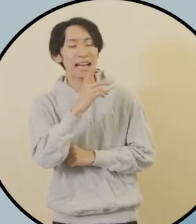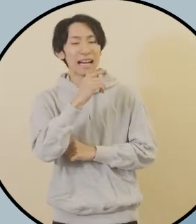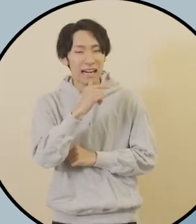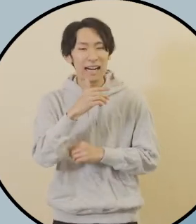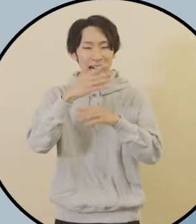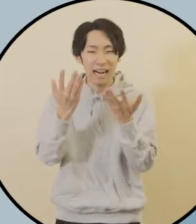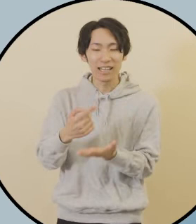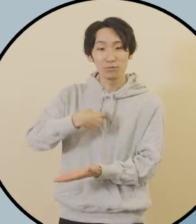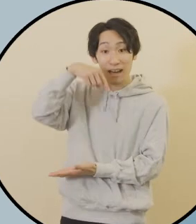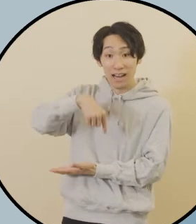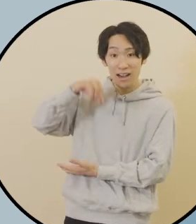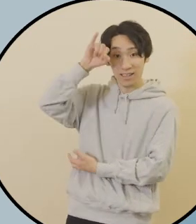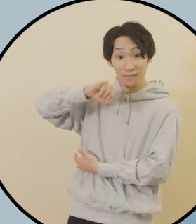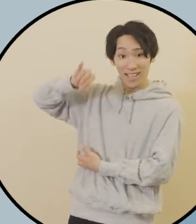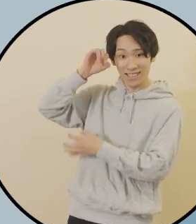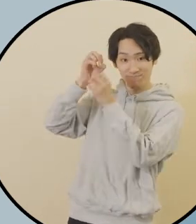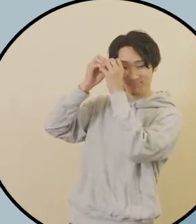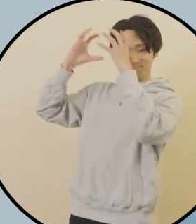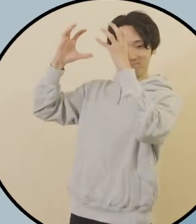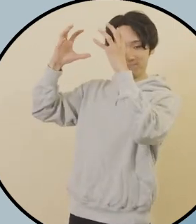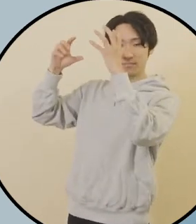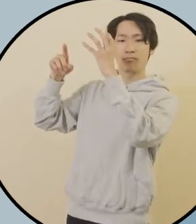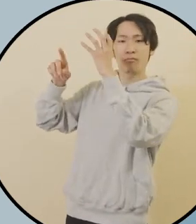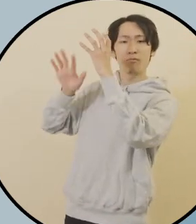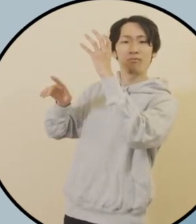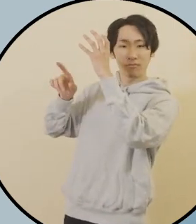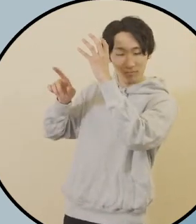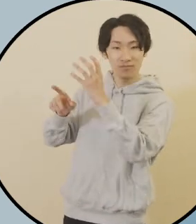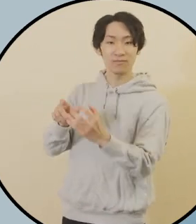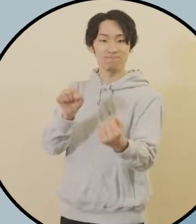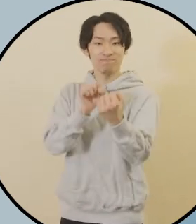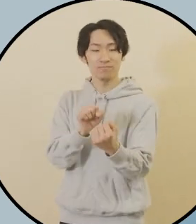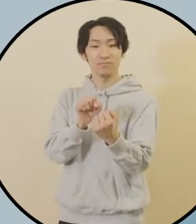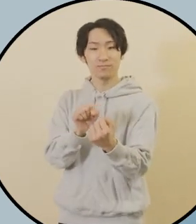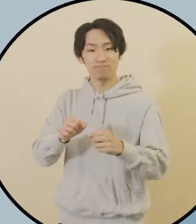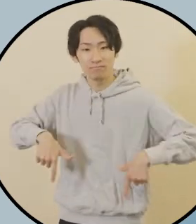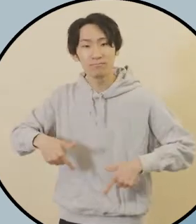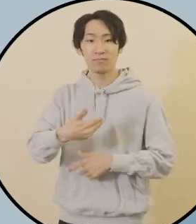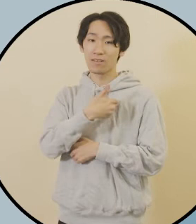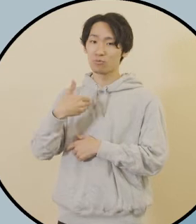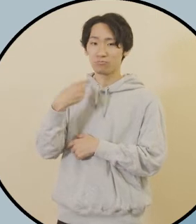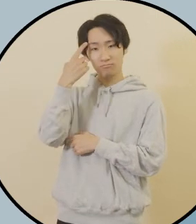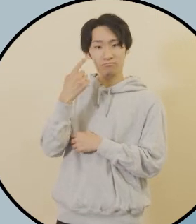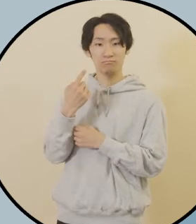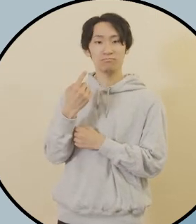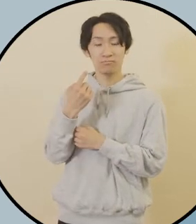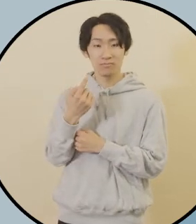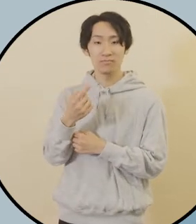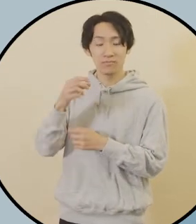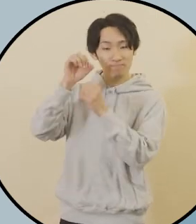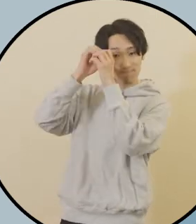しれないっていうような自分の中のその2イメージが持てればきっとスタートラインを立てて